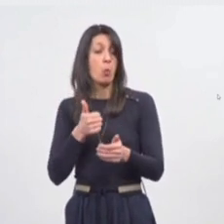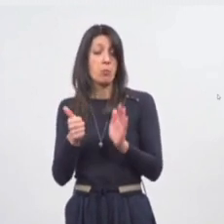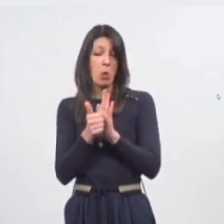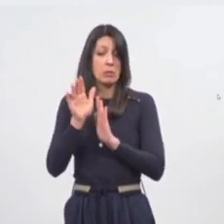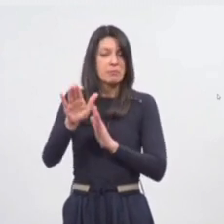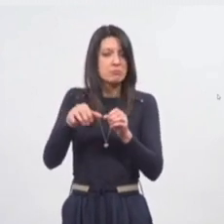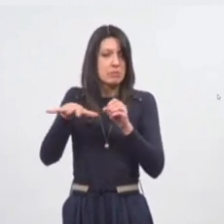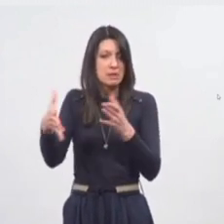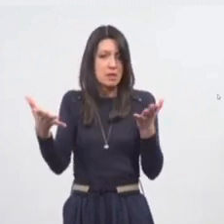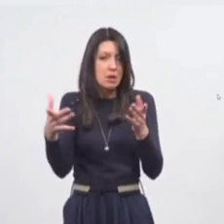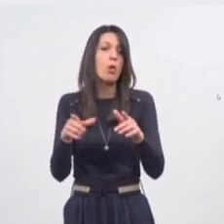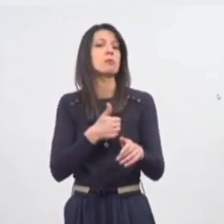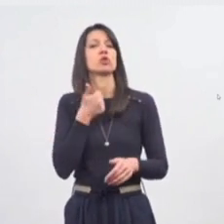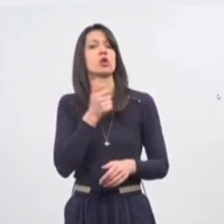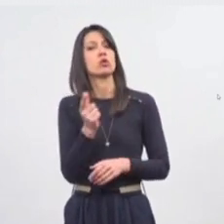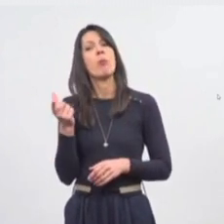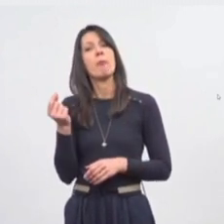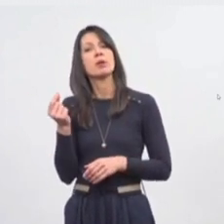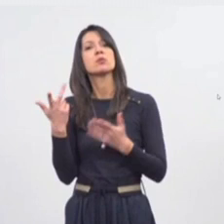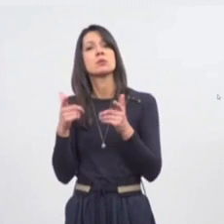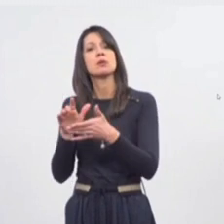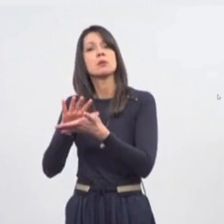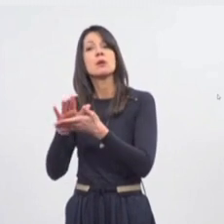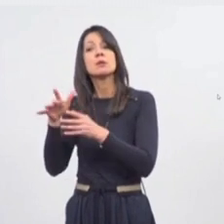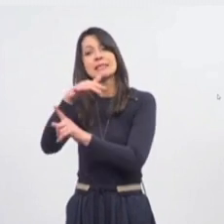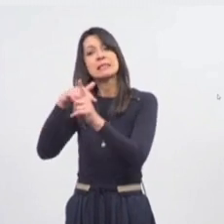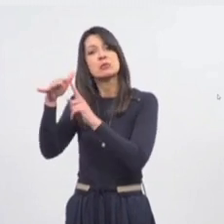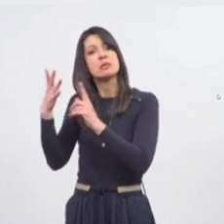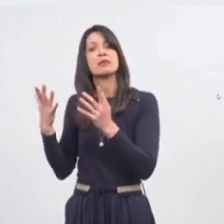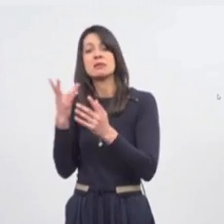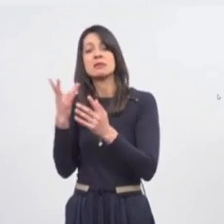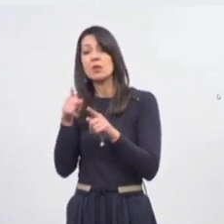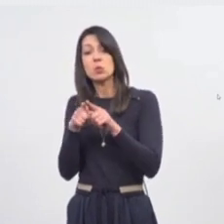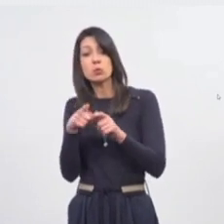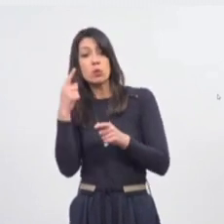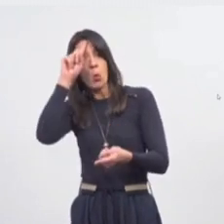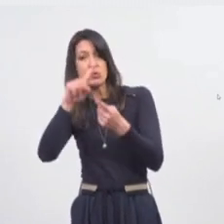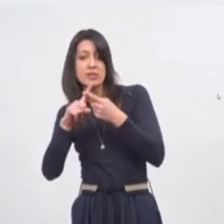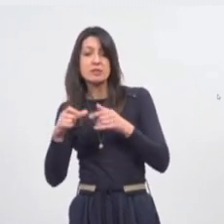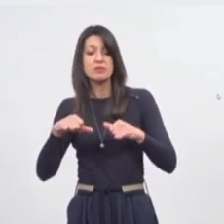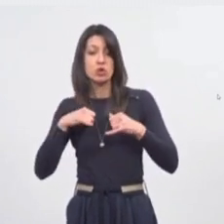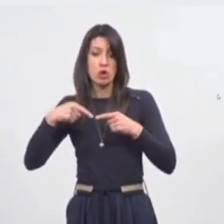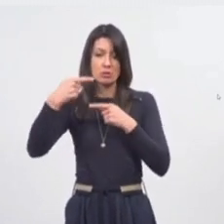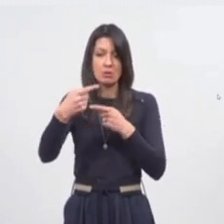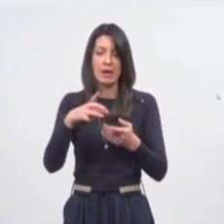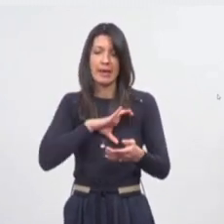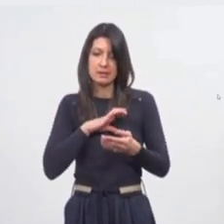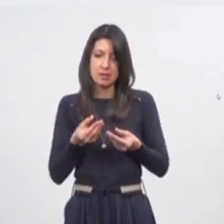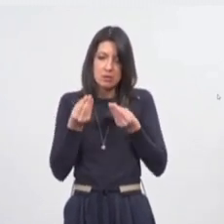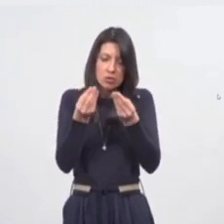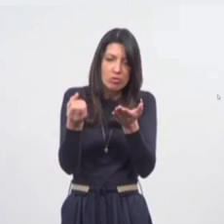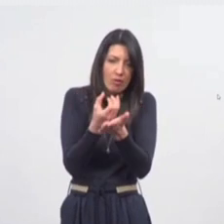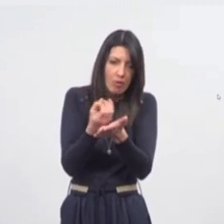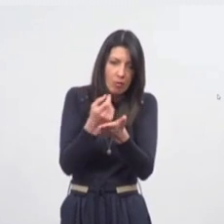civile et en particulier à l'égard des jeunes générations. Le développement de l'esprit critique suppose la mise en œuvre